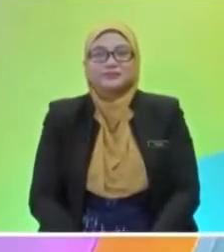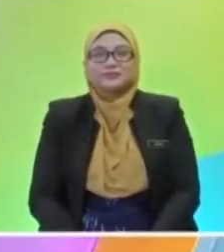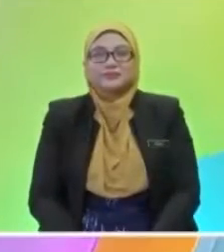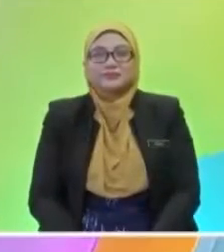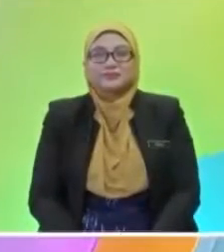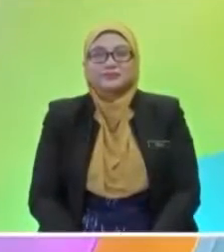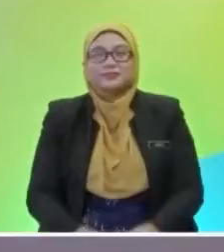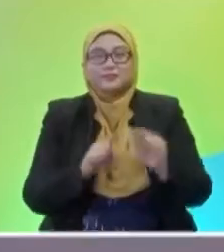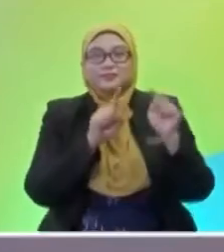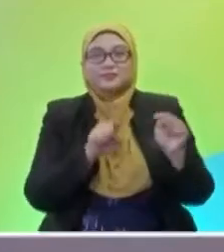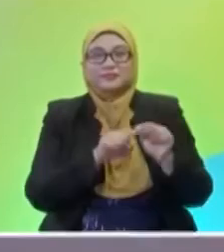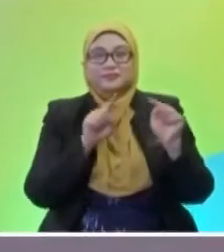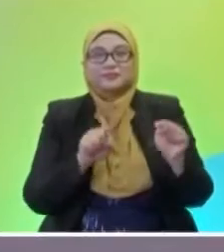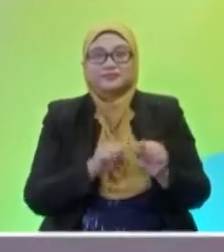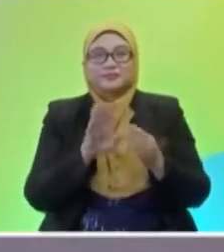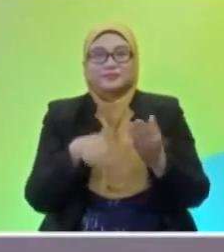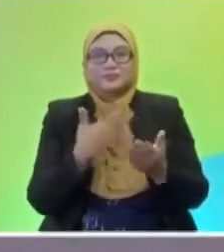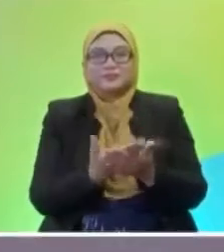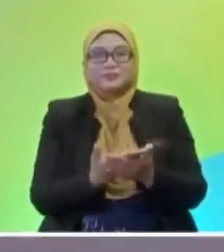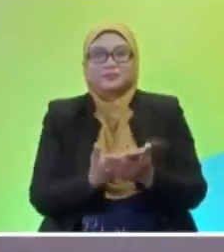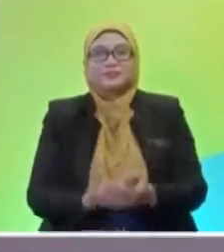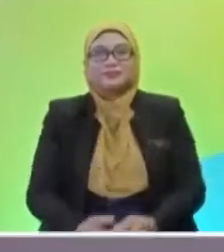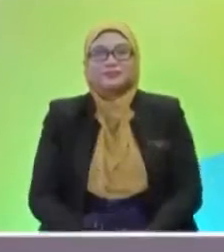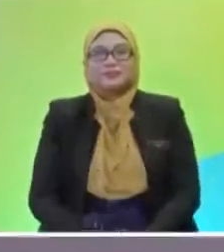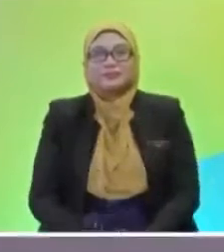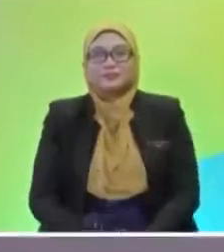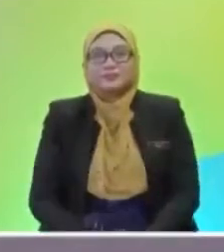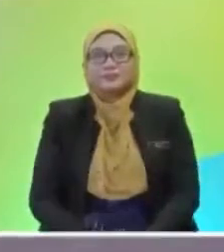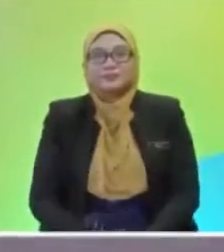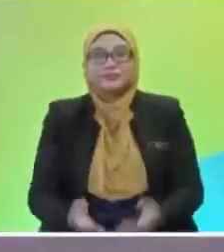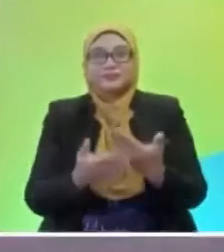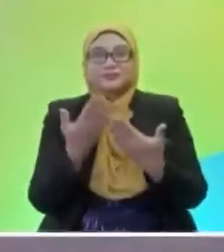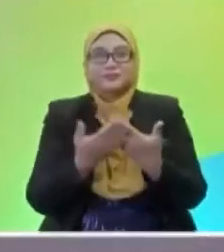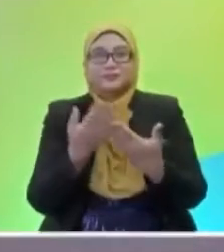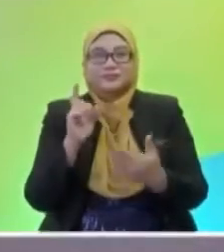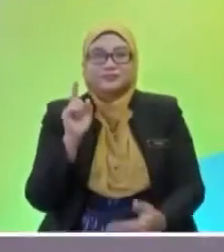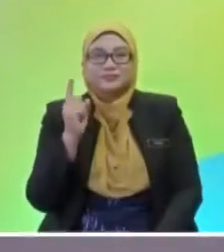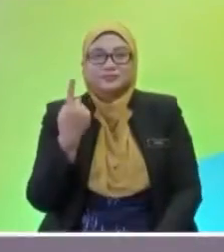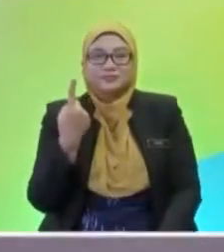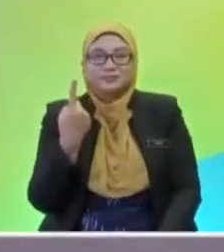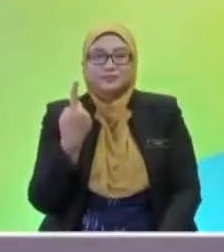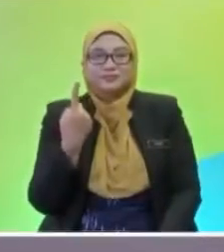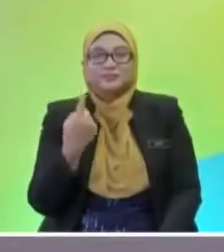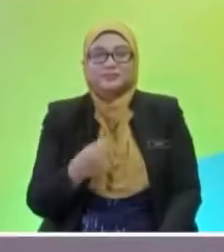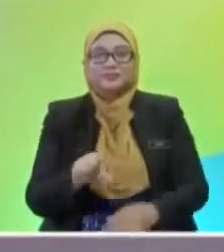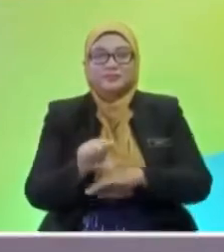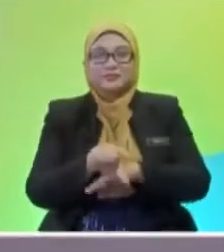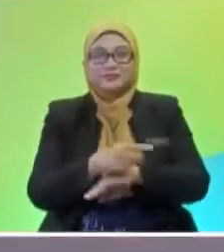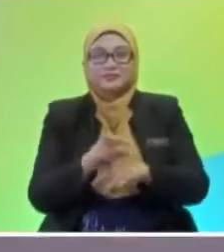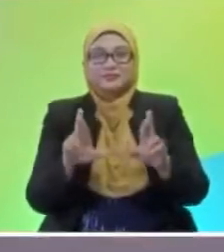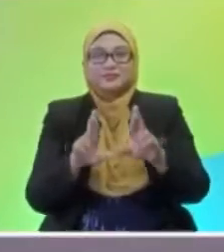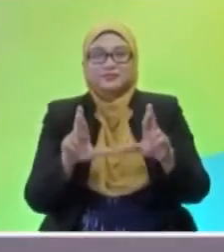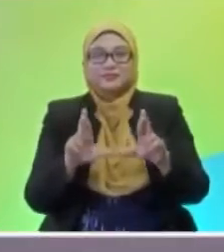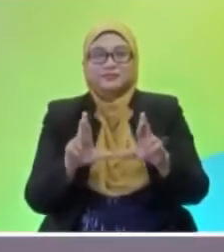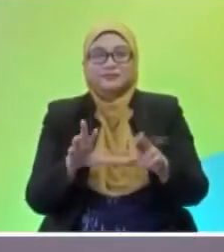Hati-hati ya rakan-rakan semua. Hati-hati, ya betul. Senang sahaja. Kita gunakan pembaris sebagai panduan kita. Syafiqah dah